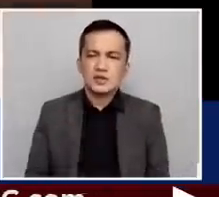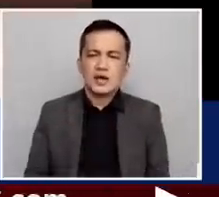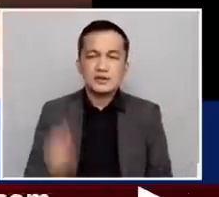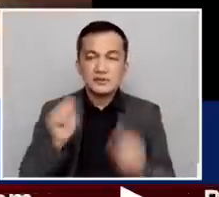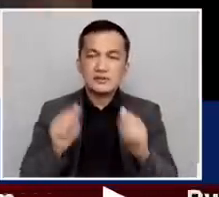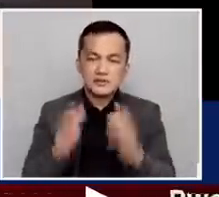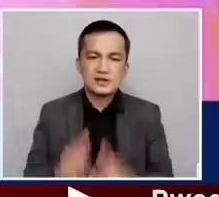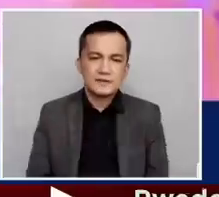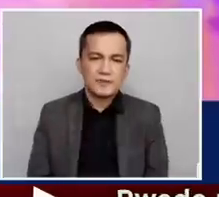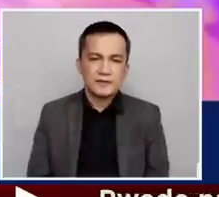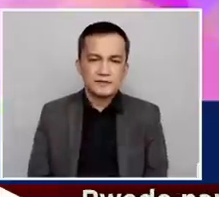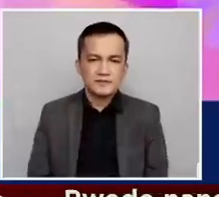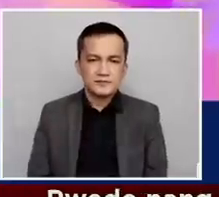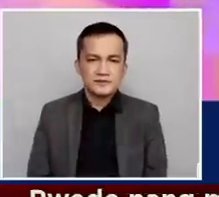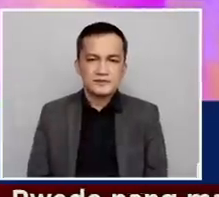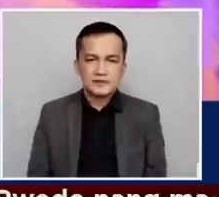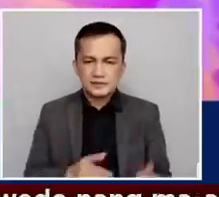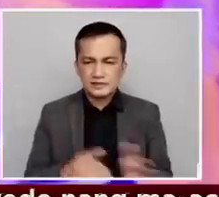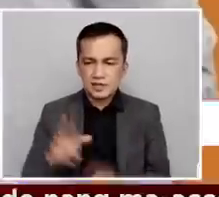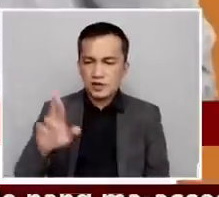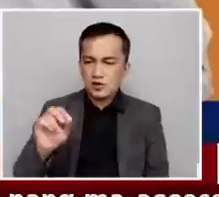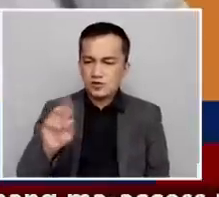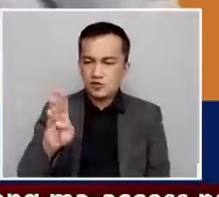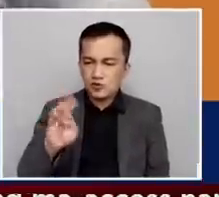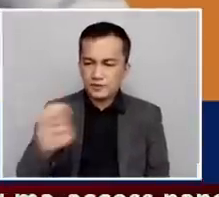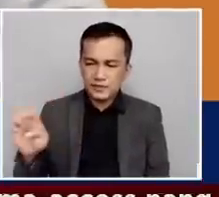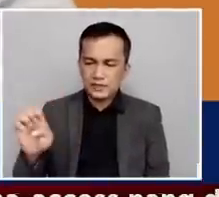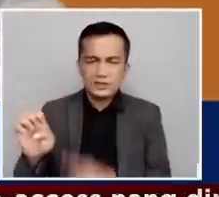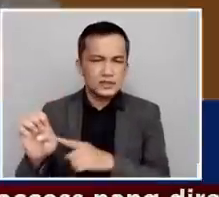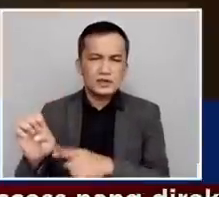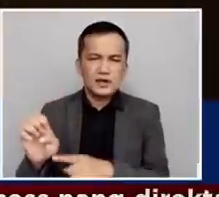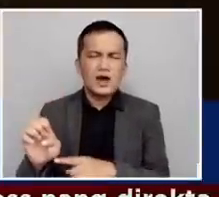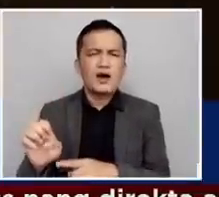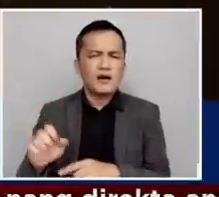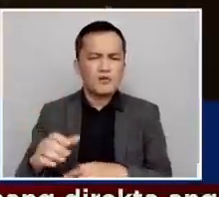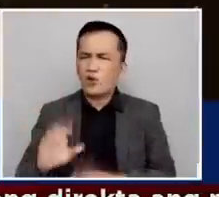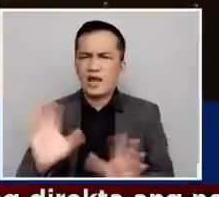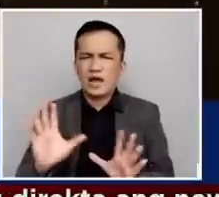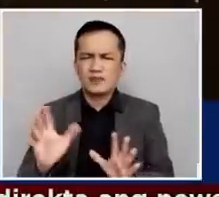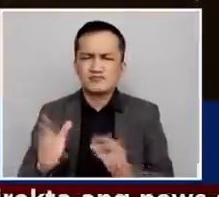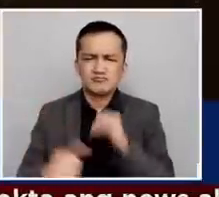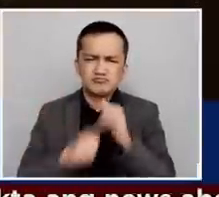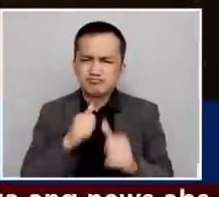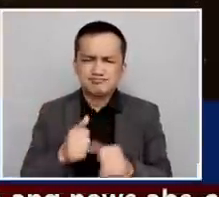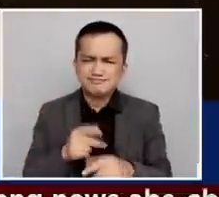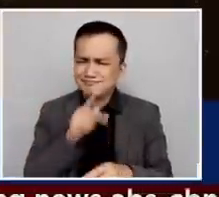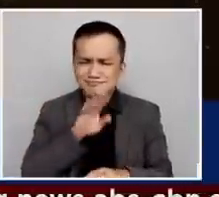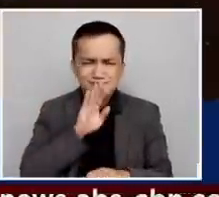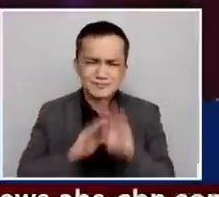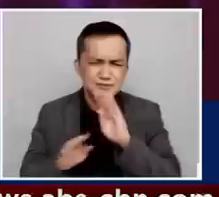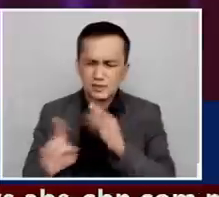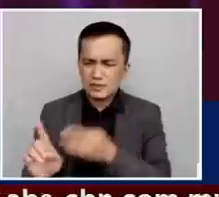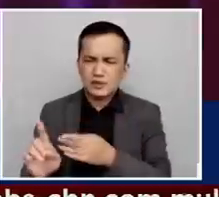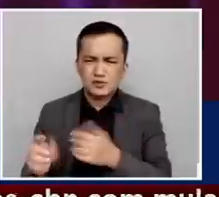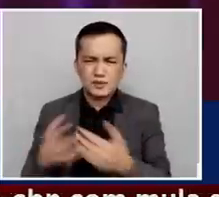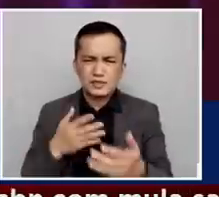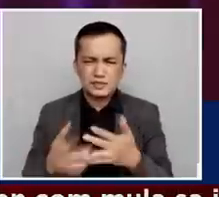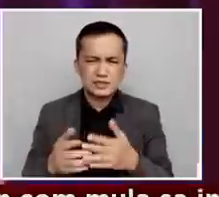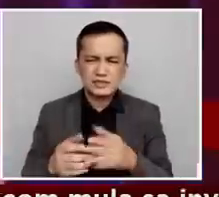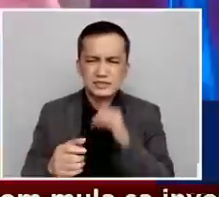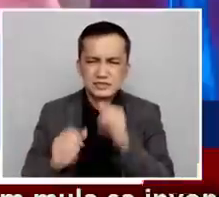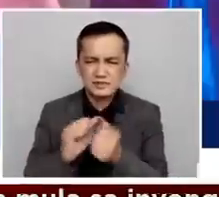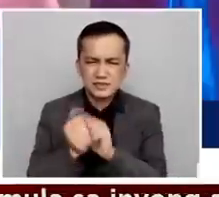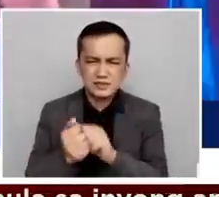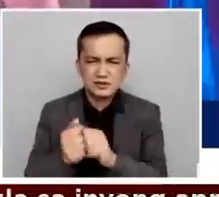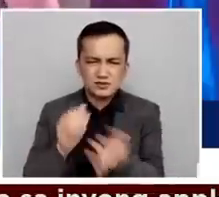consistent. No regrets naman si Robbie Domingo na 15 years na sa industriya kahit hindi natupad ang pangarap niyang maging doktor. Mga batchmates